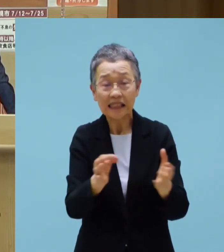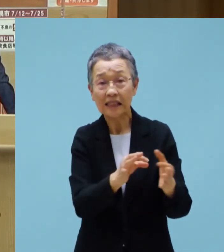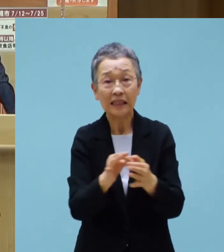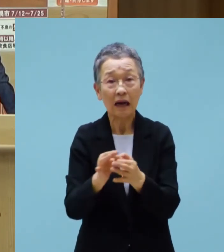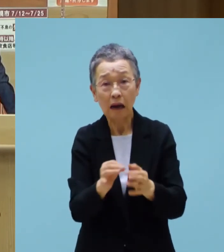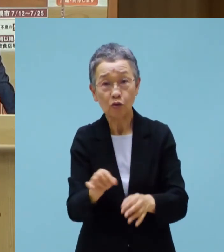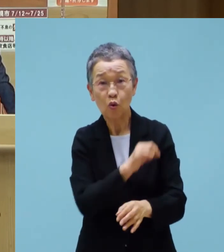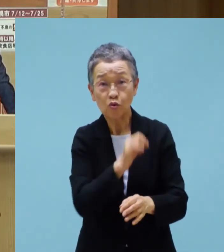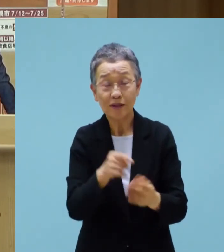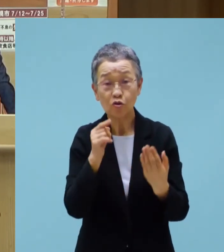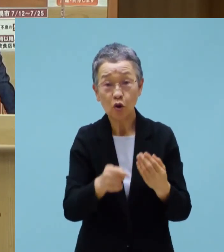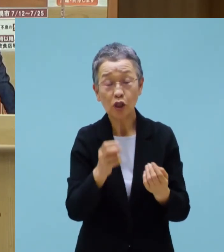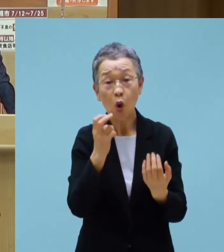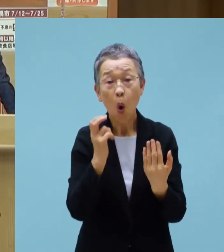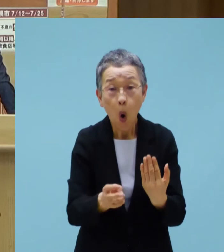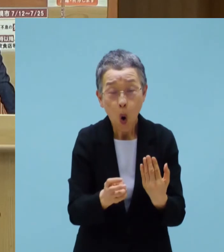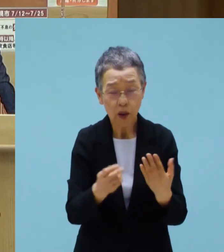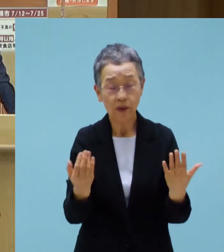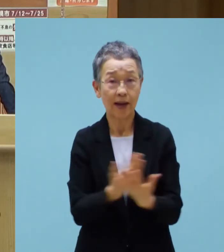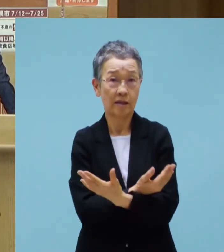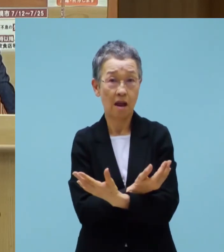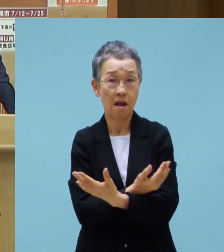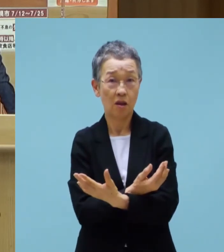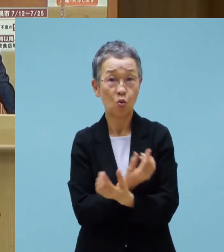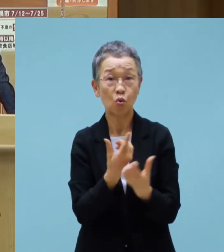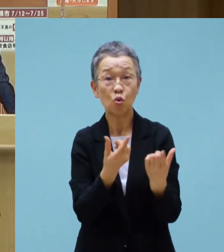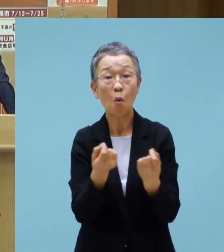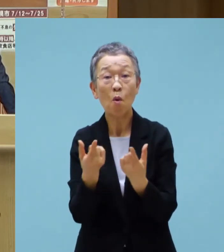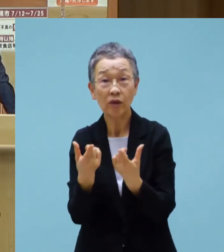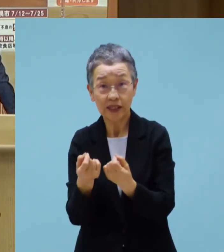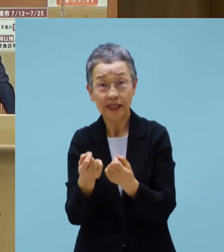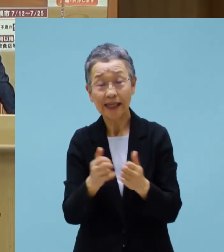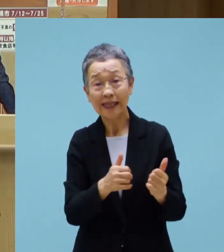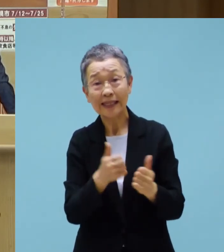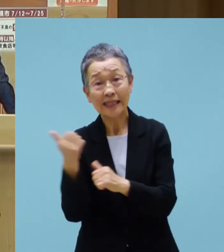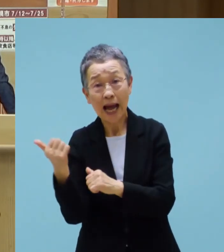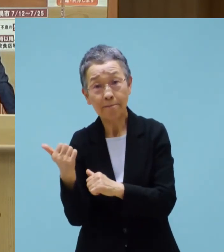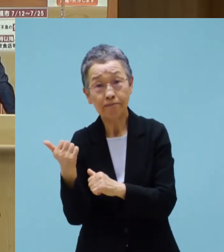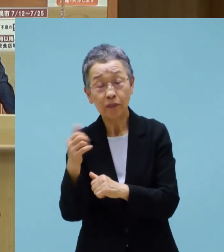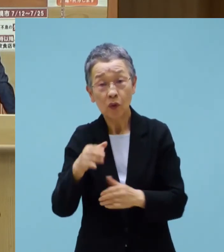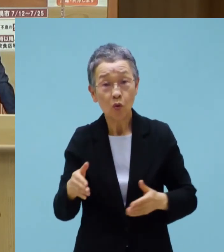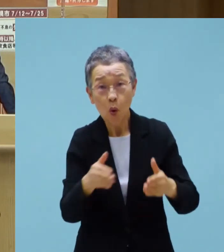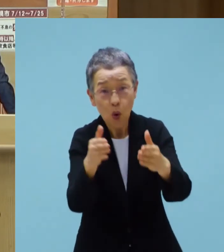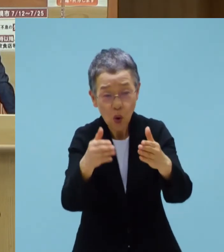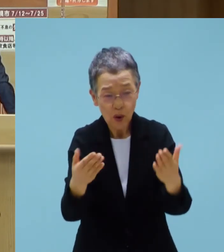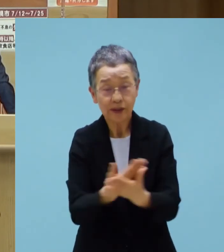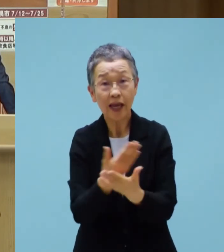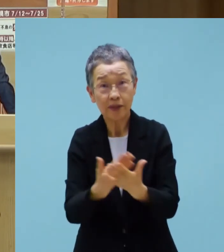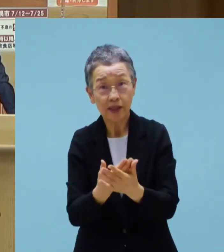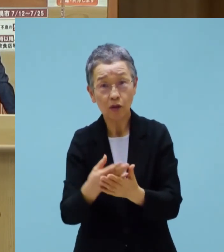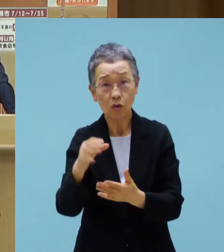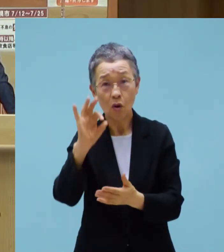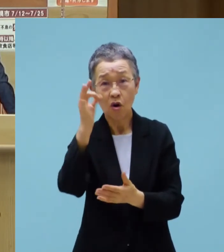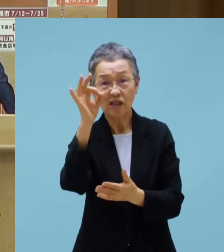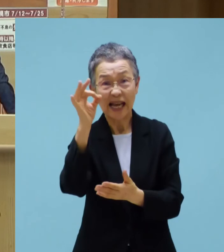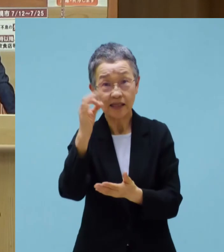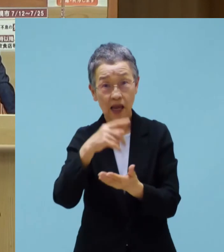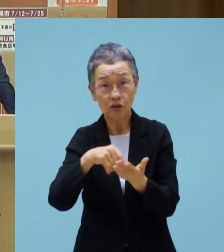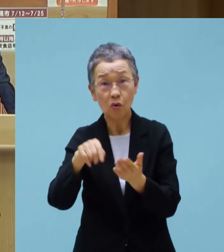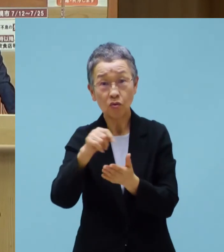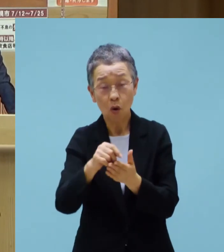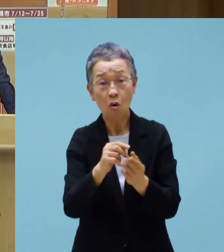法の改正とともに、この避難施設とか避難路の整備のための財政上の措置、まあ、これが重要なん